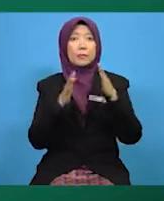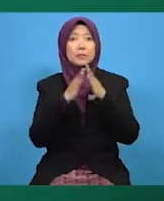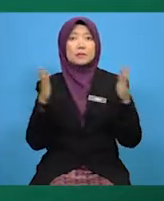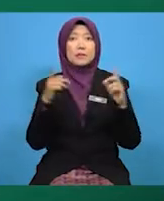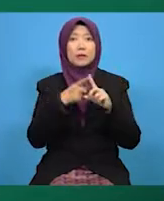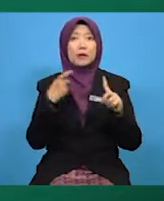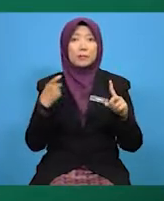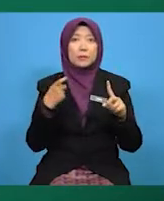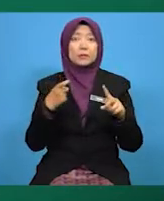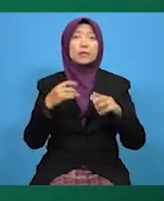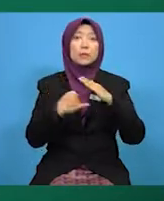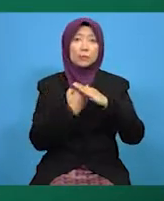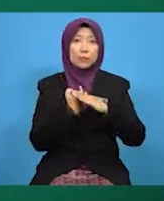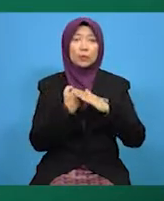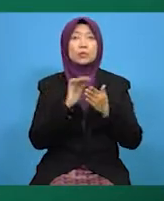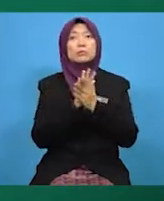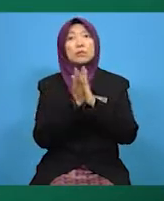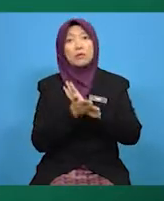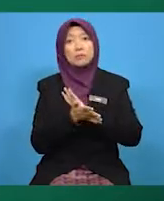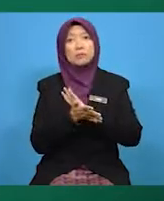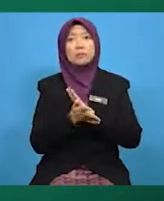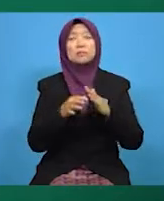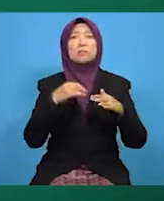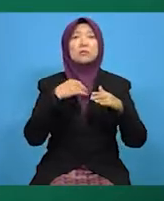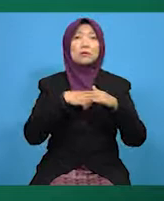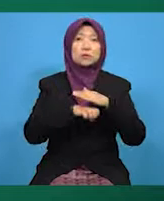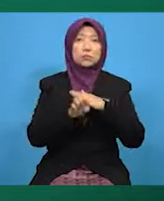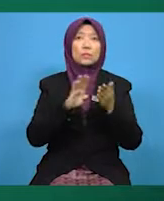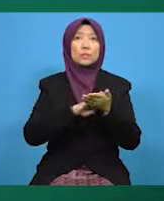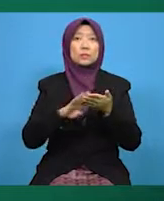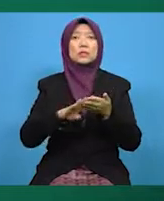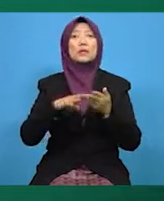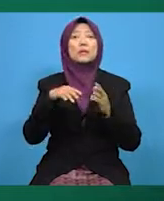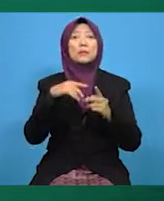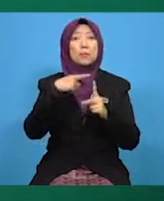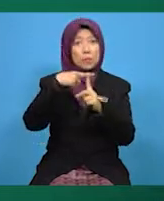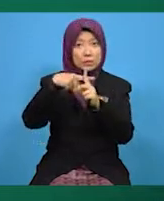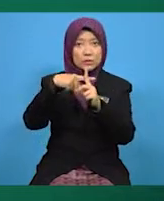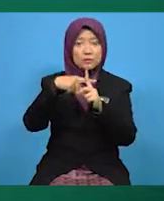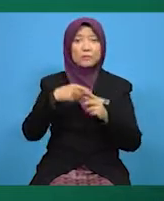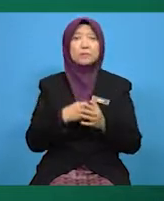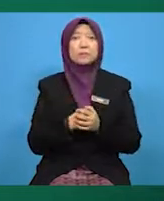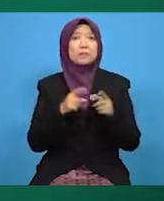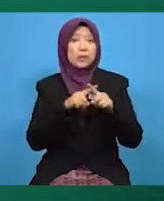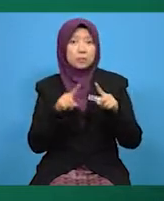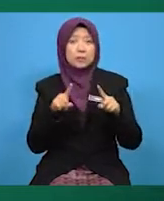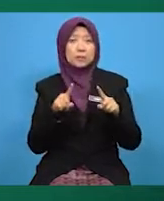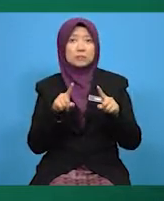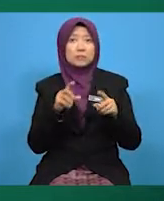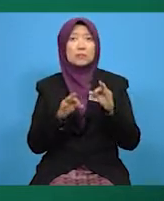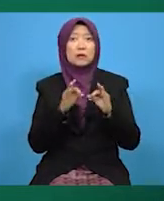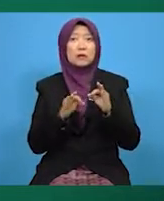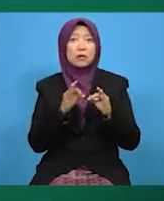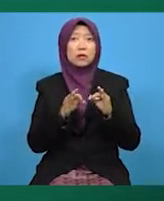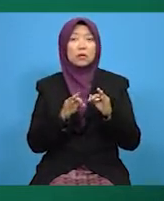besar daripada nilai import, maka nilai eksport bersih adalah positif. Dan sebaliknya, jika